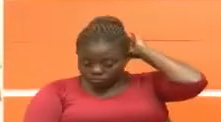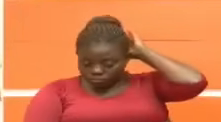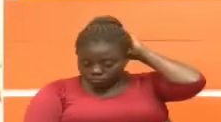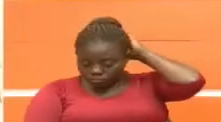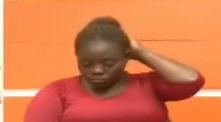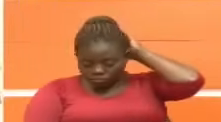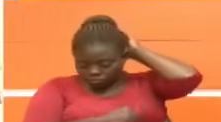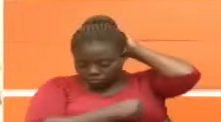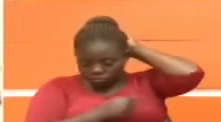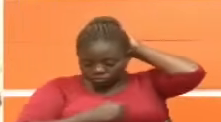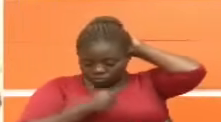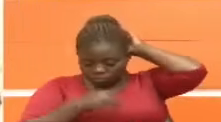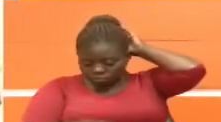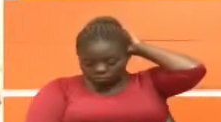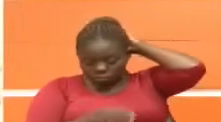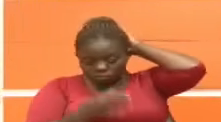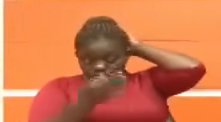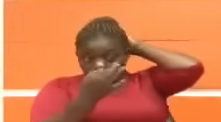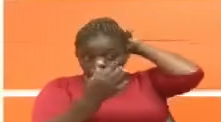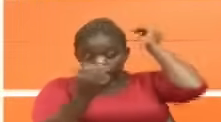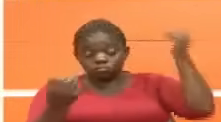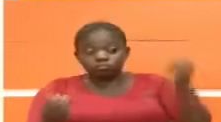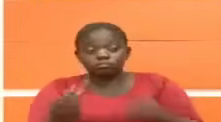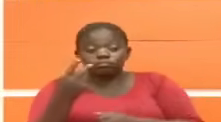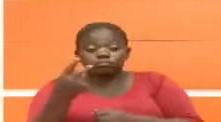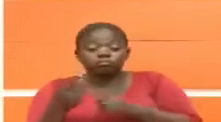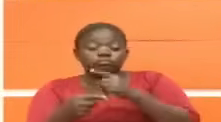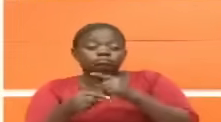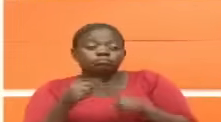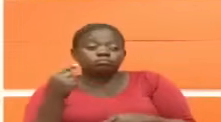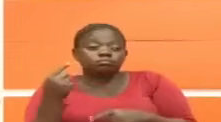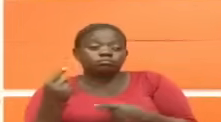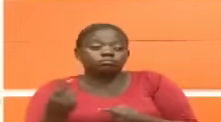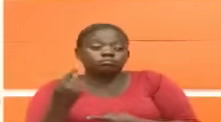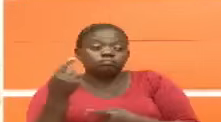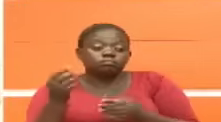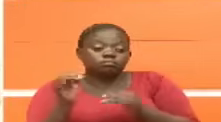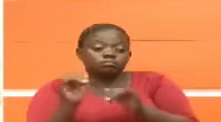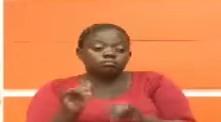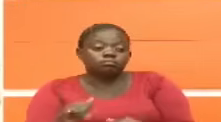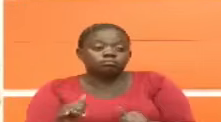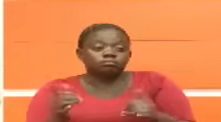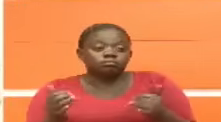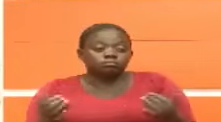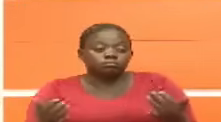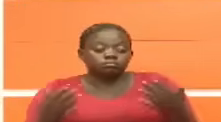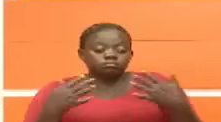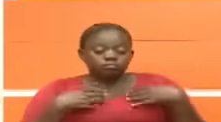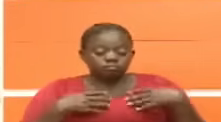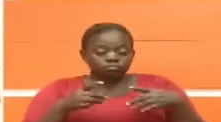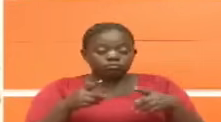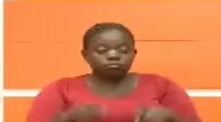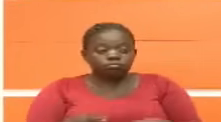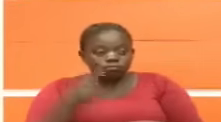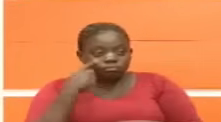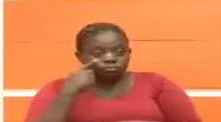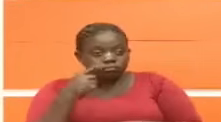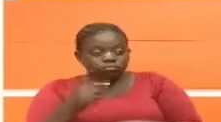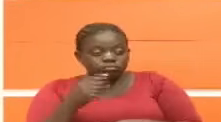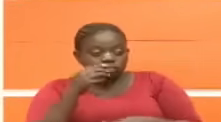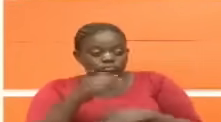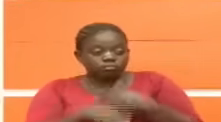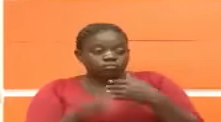Ate maama w'abaana abasatu nga babiri ku bo battiddwa, omu n'alekebwa mu mirambo egyasangiddwa e Kalungo